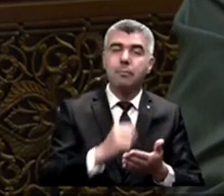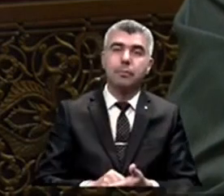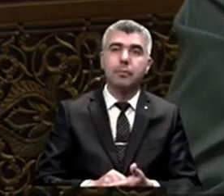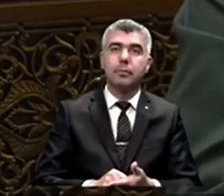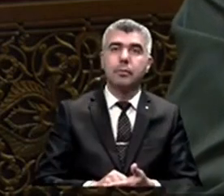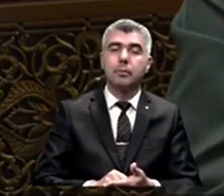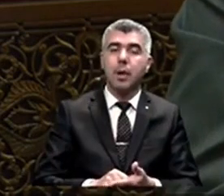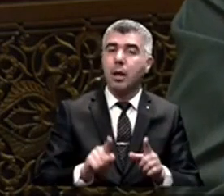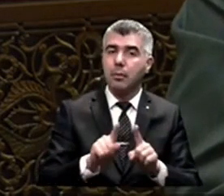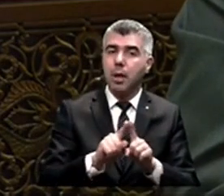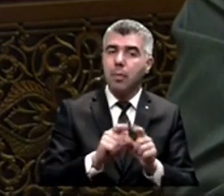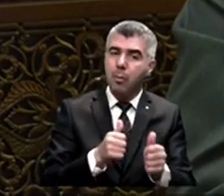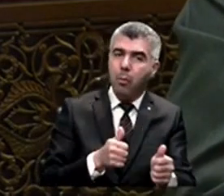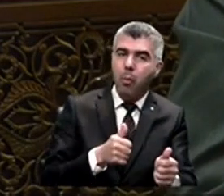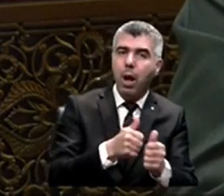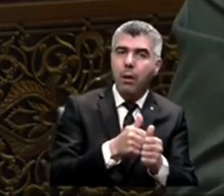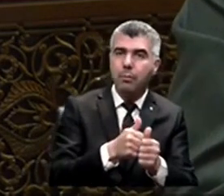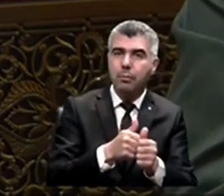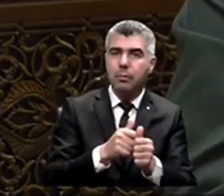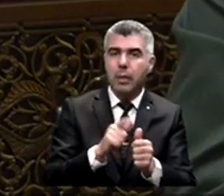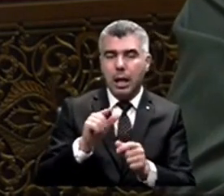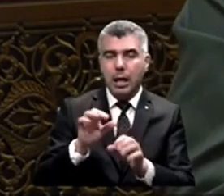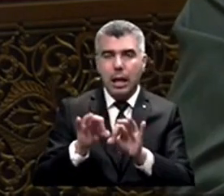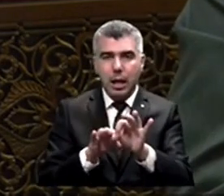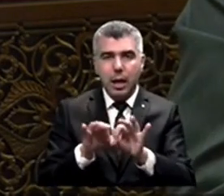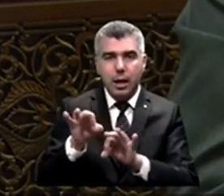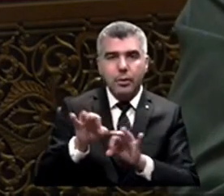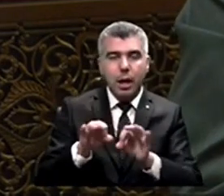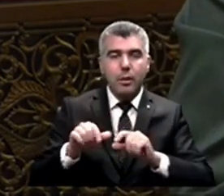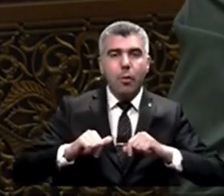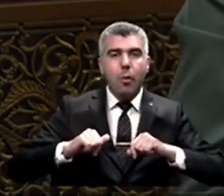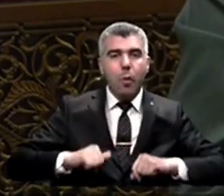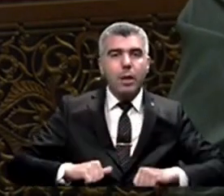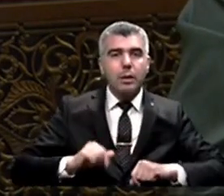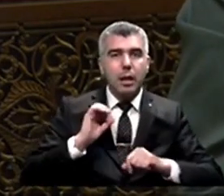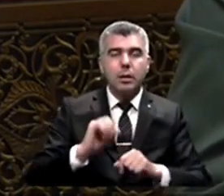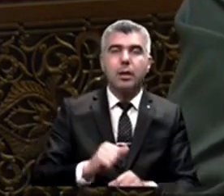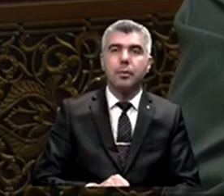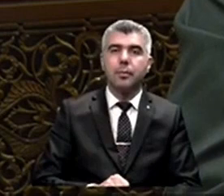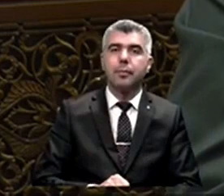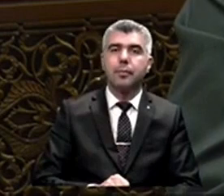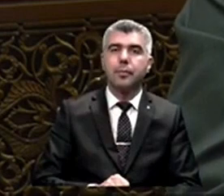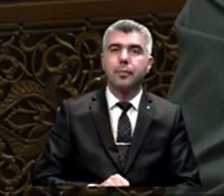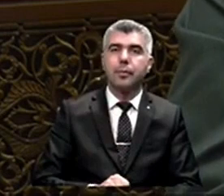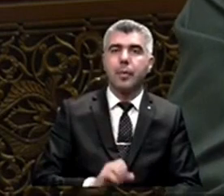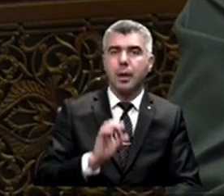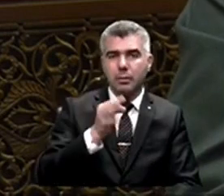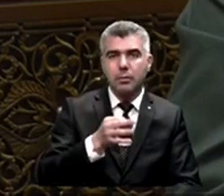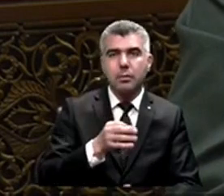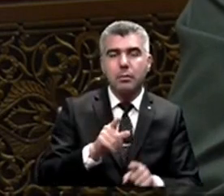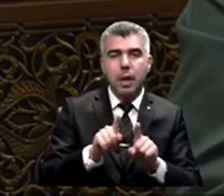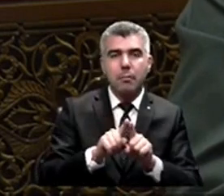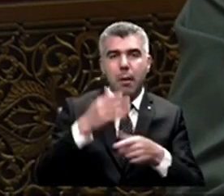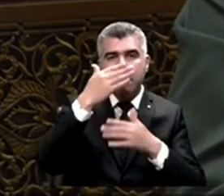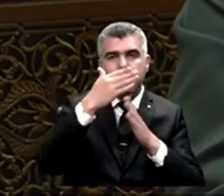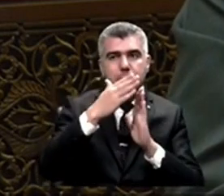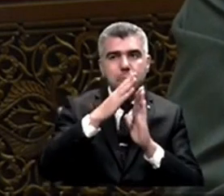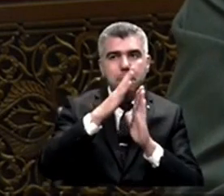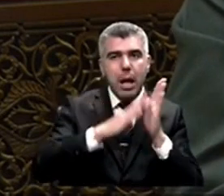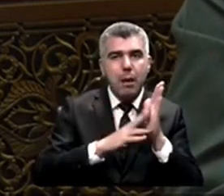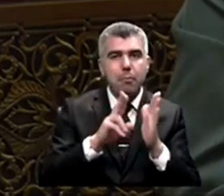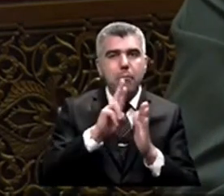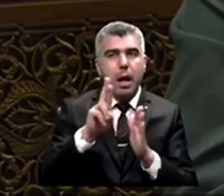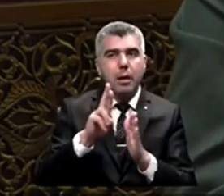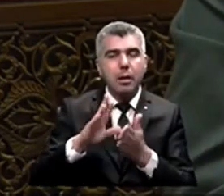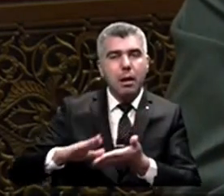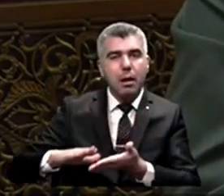أن نواكبه من خلال عدد من الإجراءات التي قامت بها الوزارة ديالكم اعتداء بالتوجيهات الملكية السامية من أجل